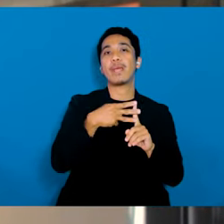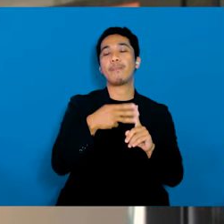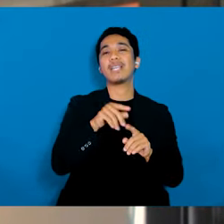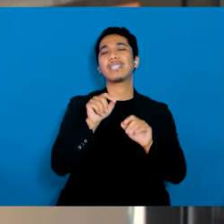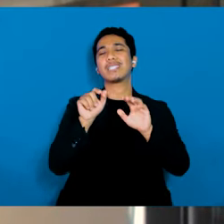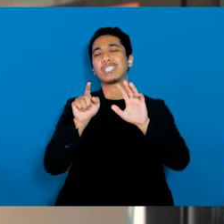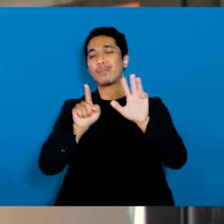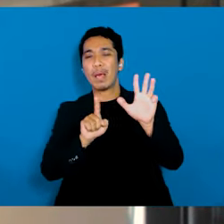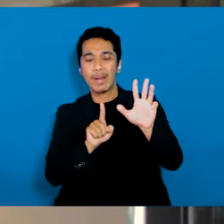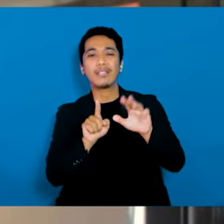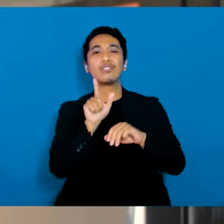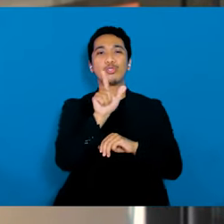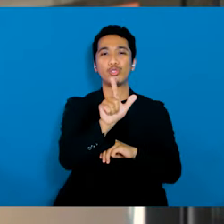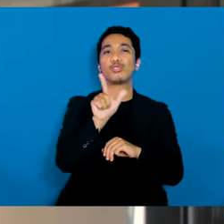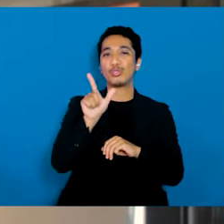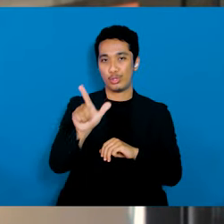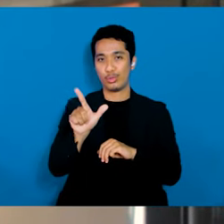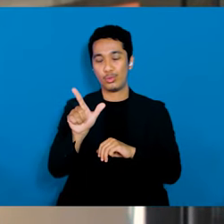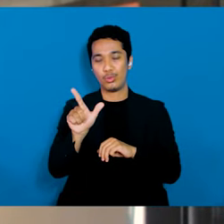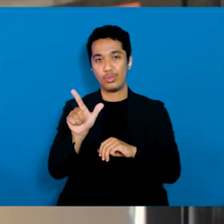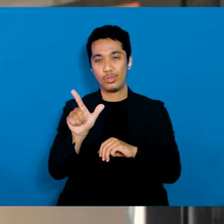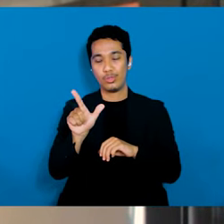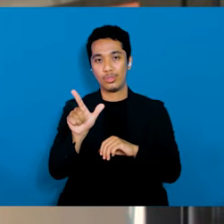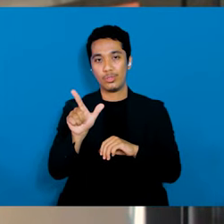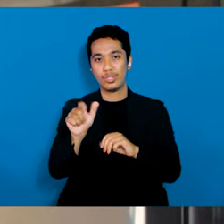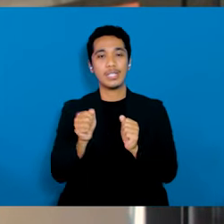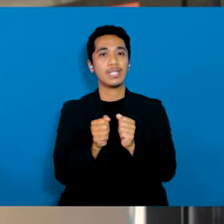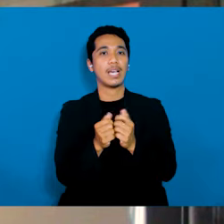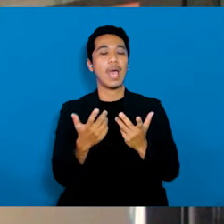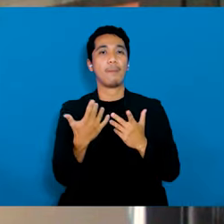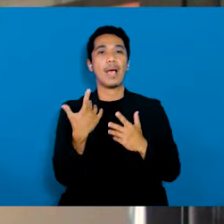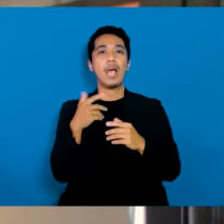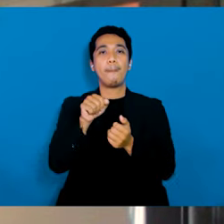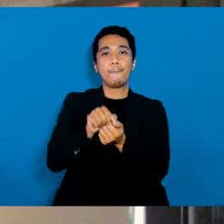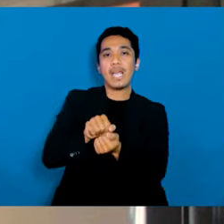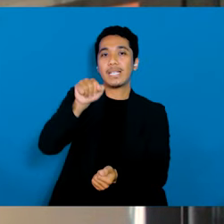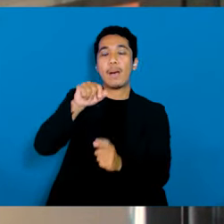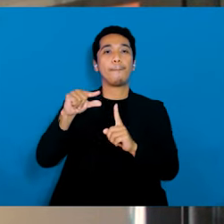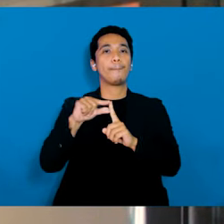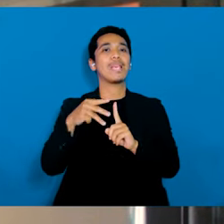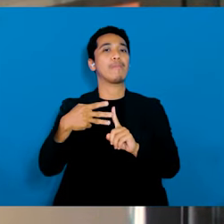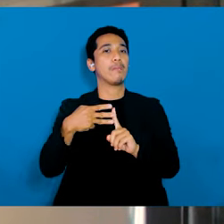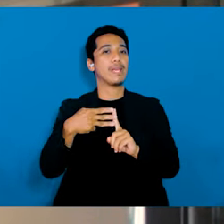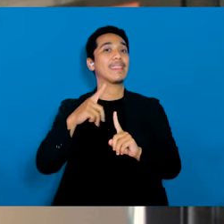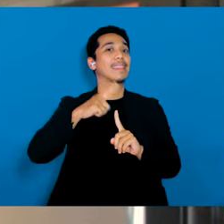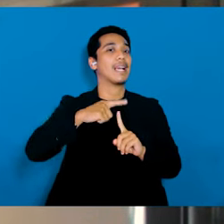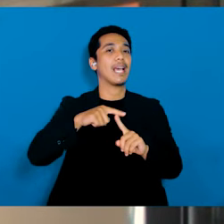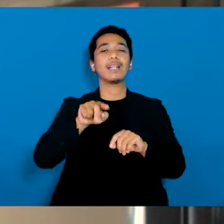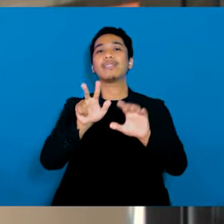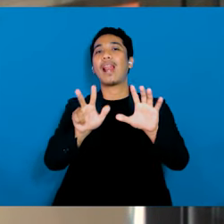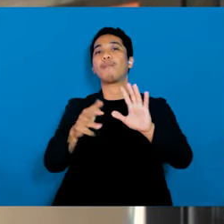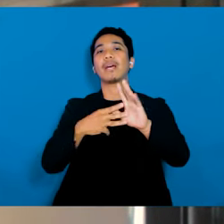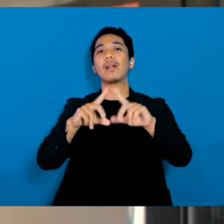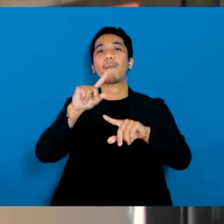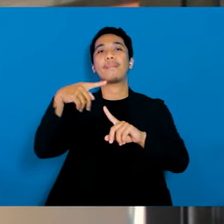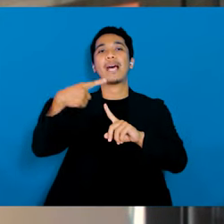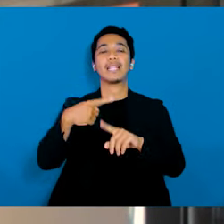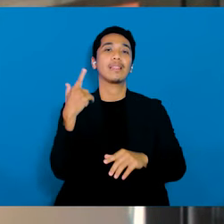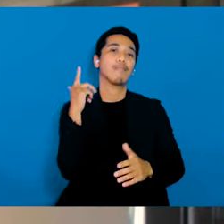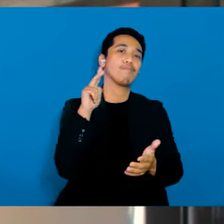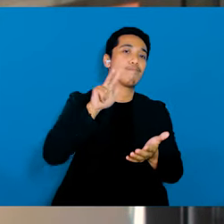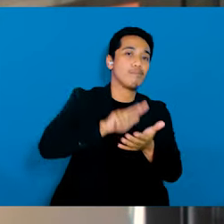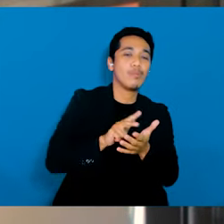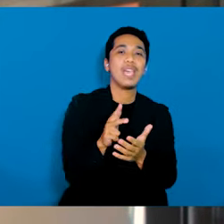PBB pada tahun 1977 dengan piagam PBB, bahwa tanggal